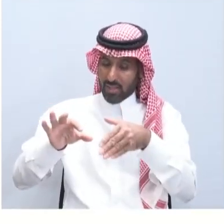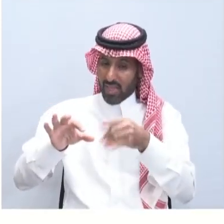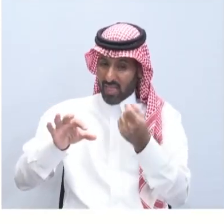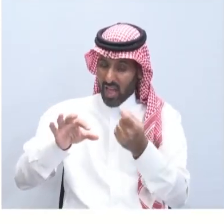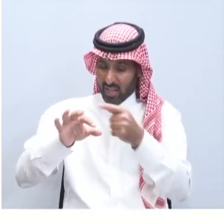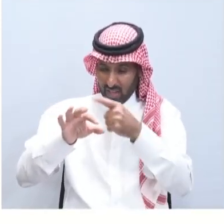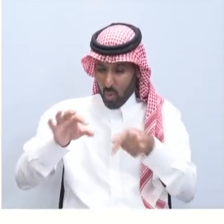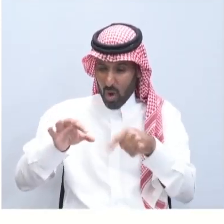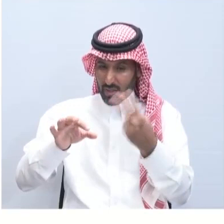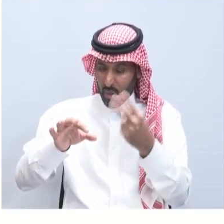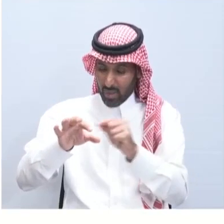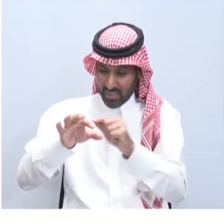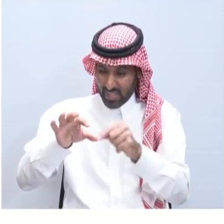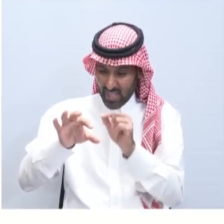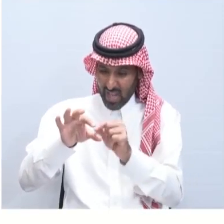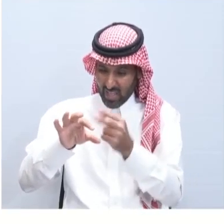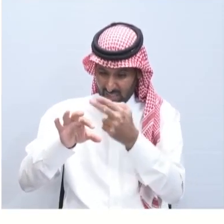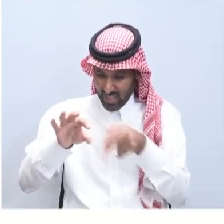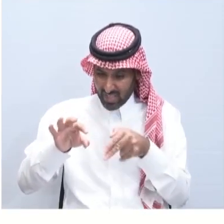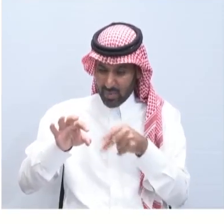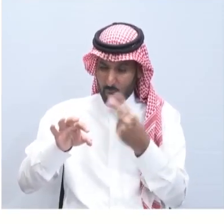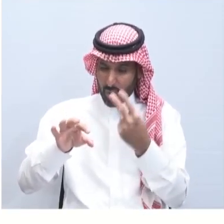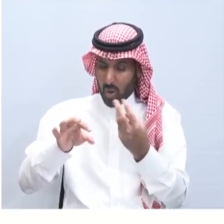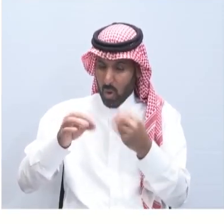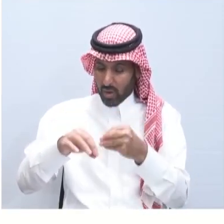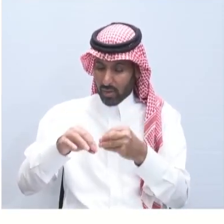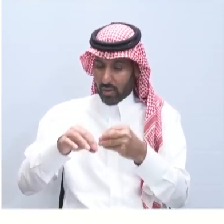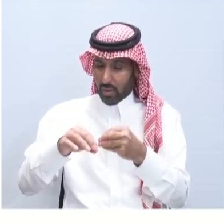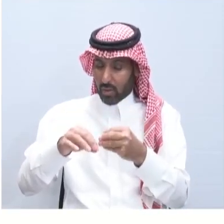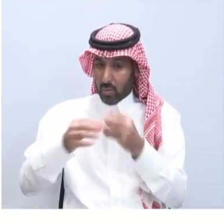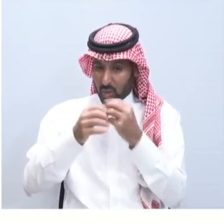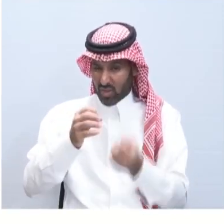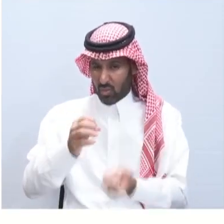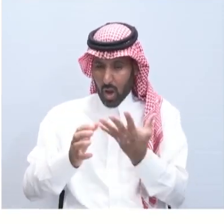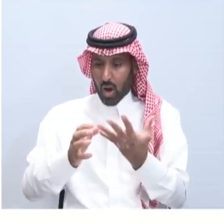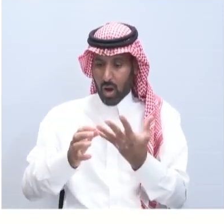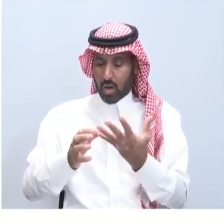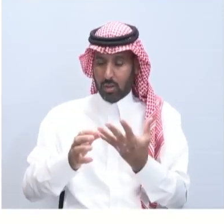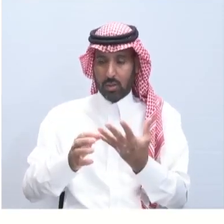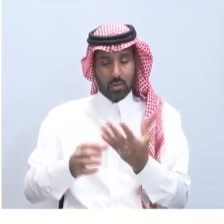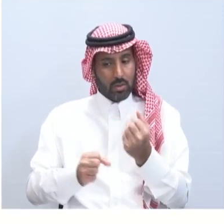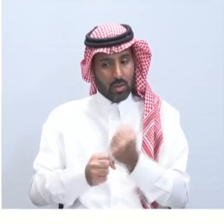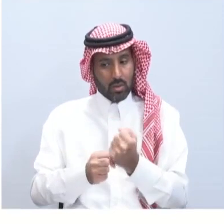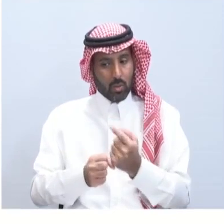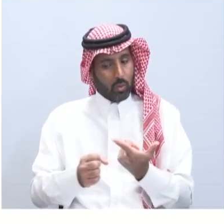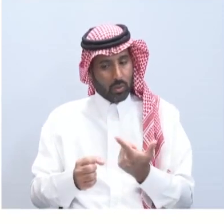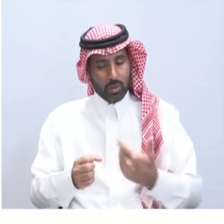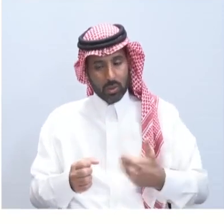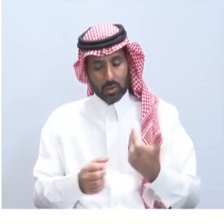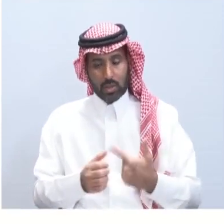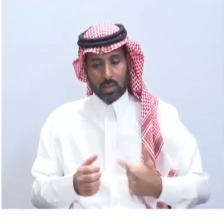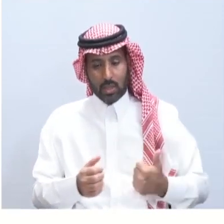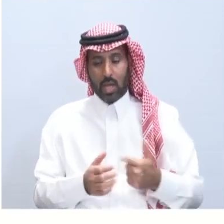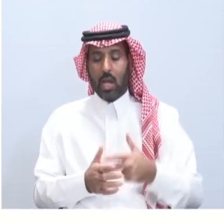الى نواتين او اكثر ويصاحب ذلك انبعاث للطاقه يحدث ما يعرف